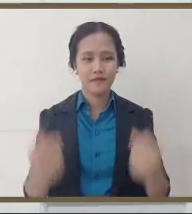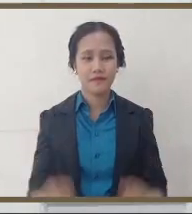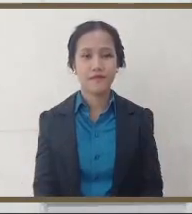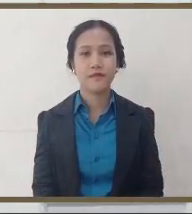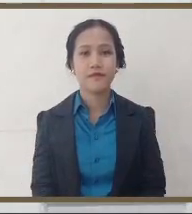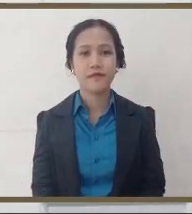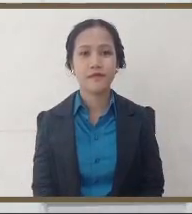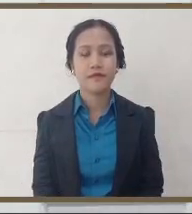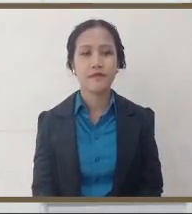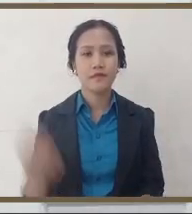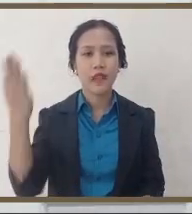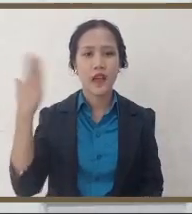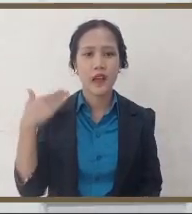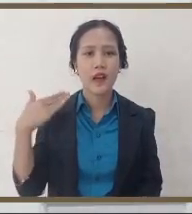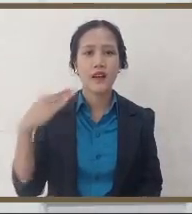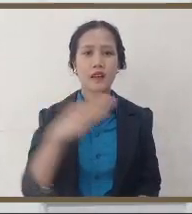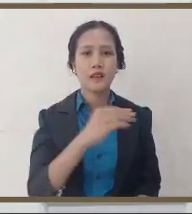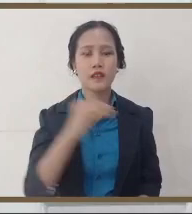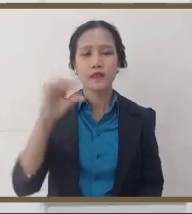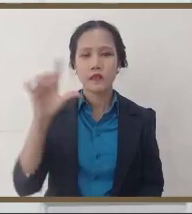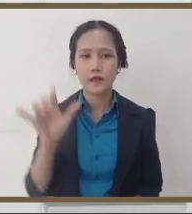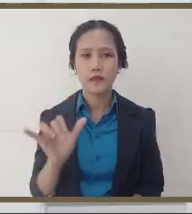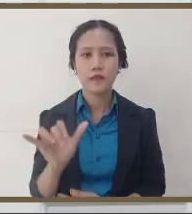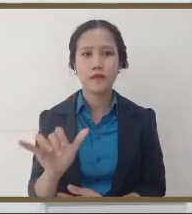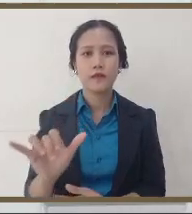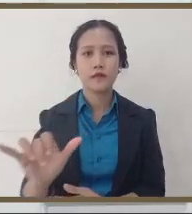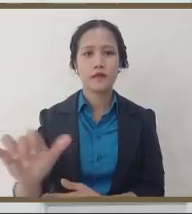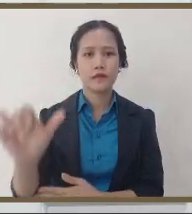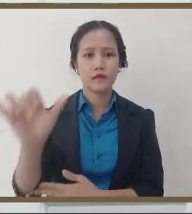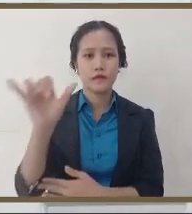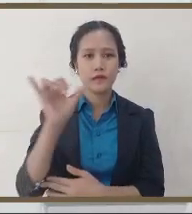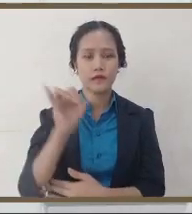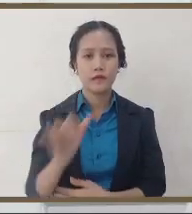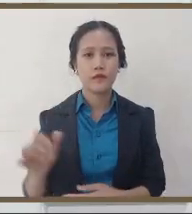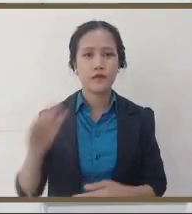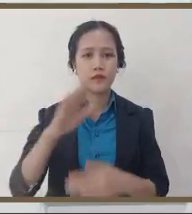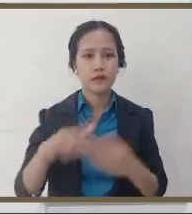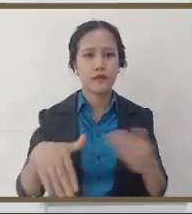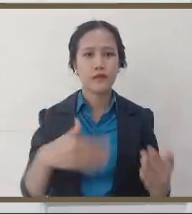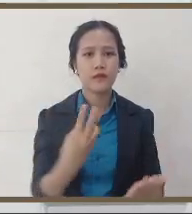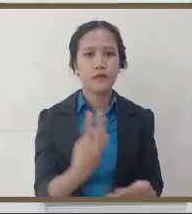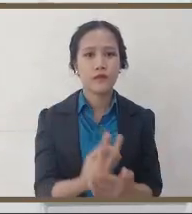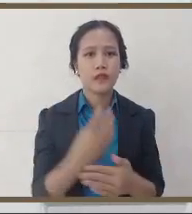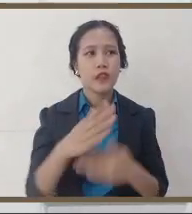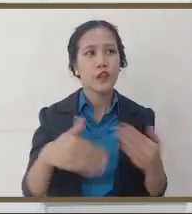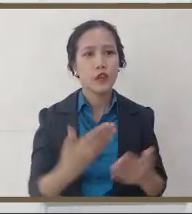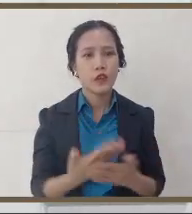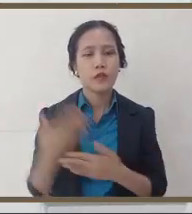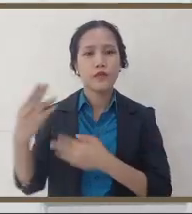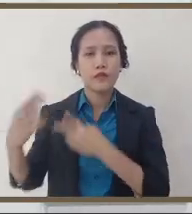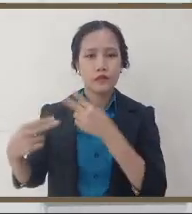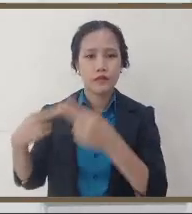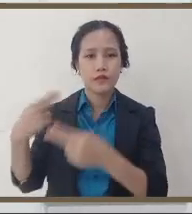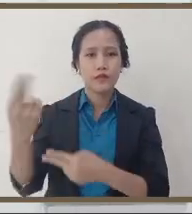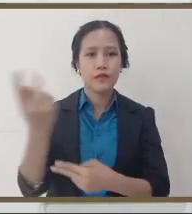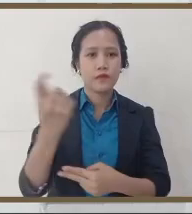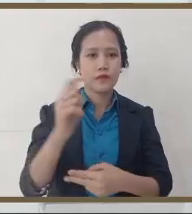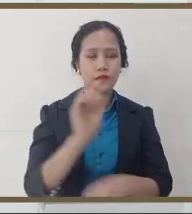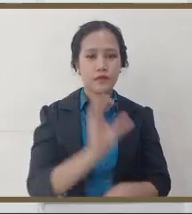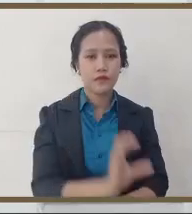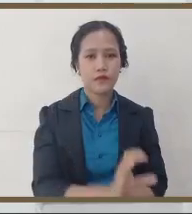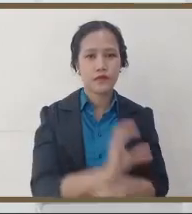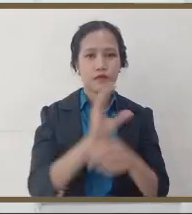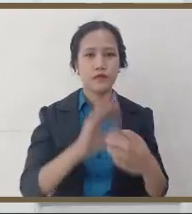lakas. Noon at kailanman sa buong kasaysayan, ang iglesyang